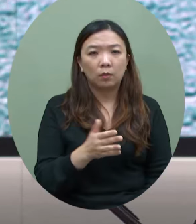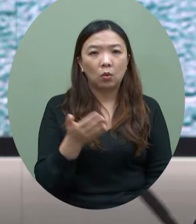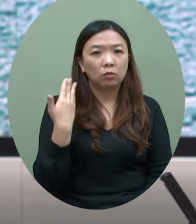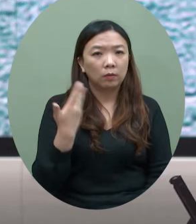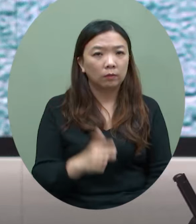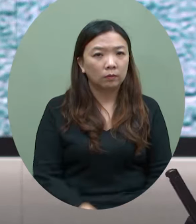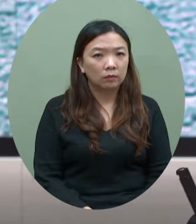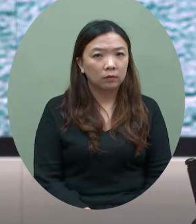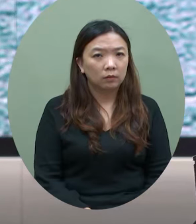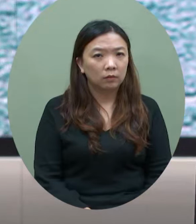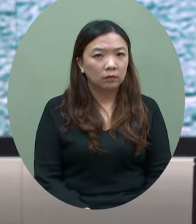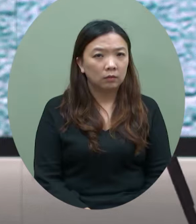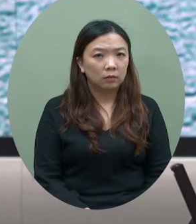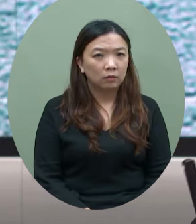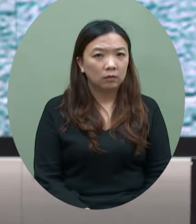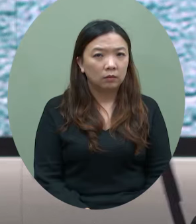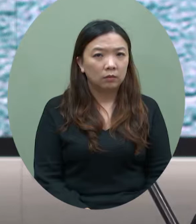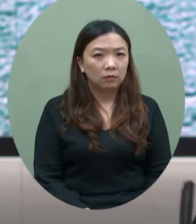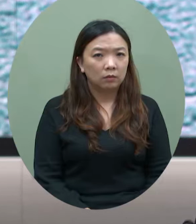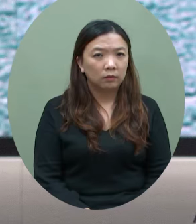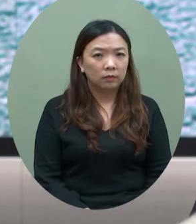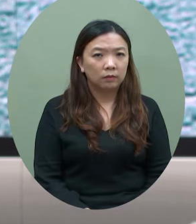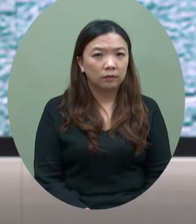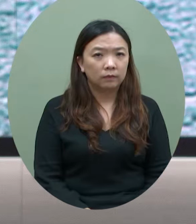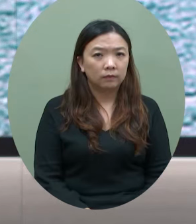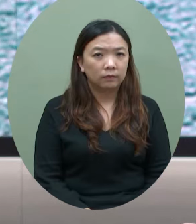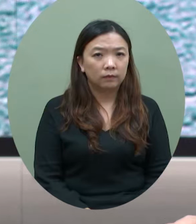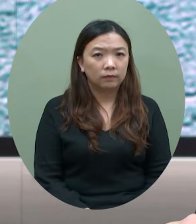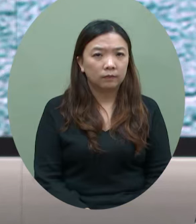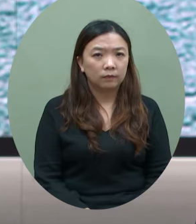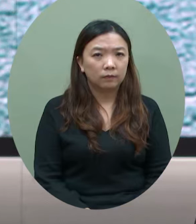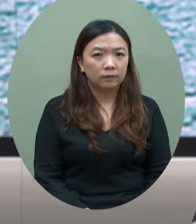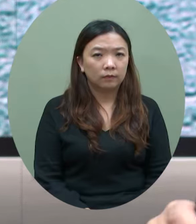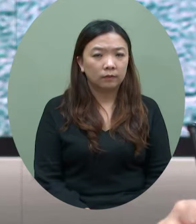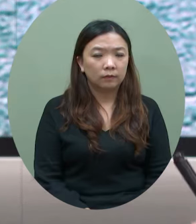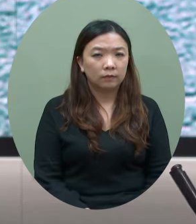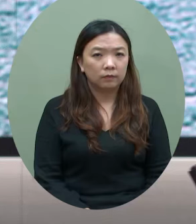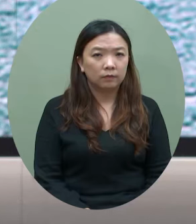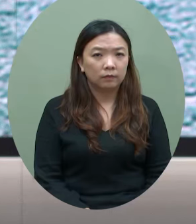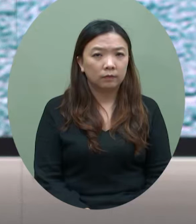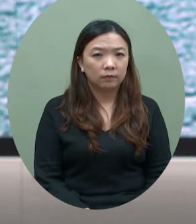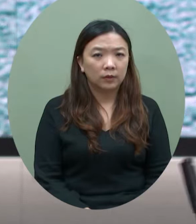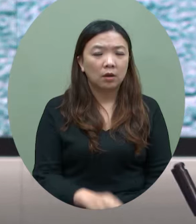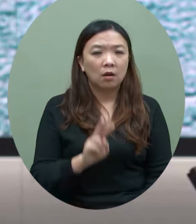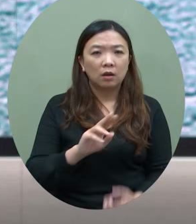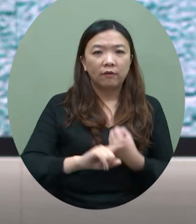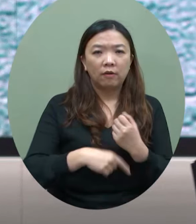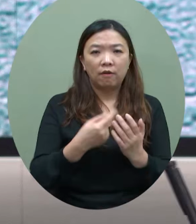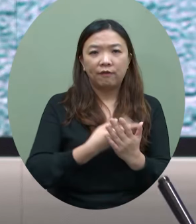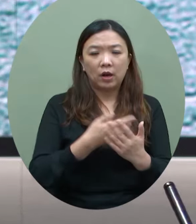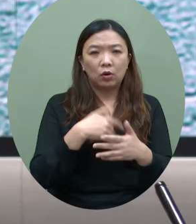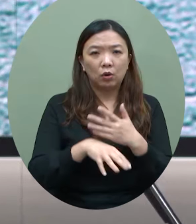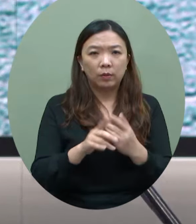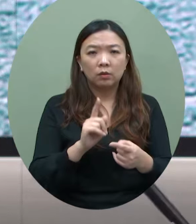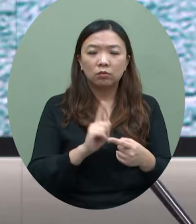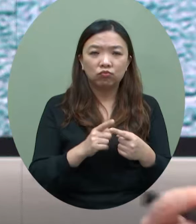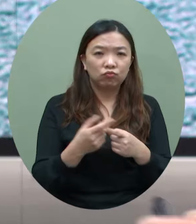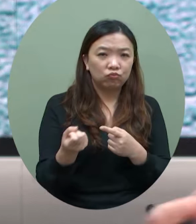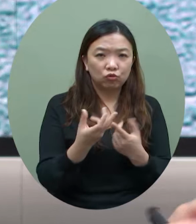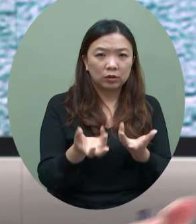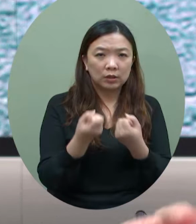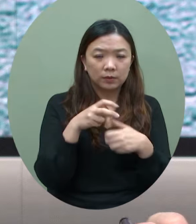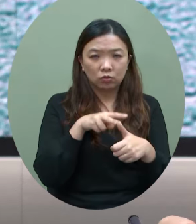我諗都要睇翻嗰個 法律上佢係需要再接受一個強制